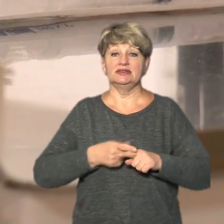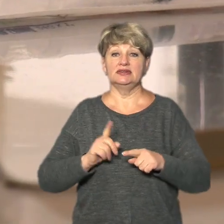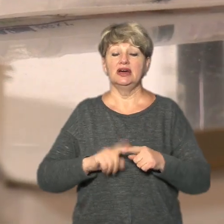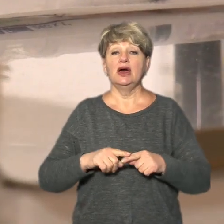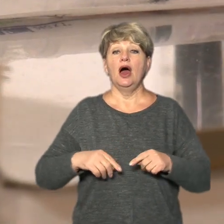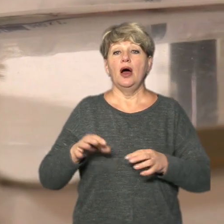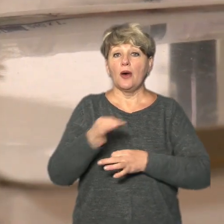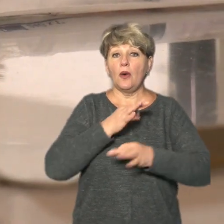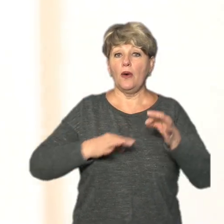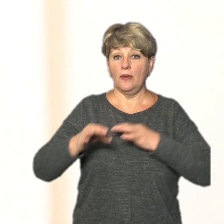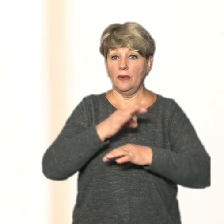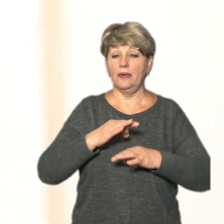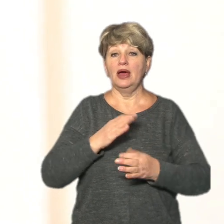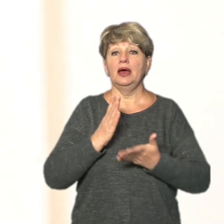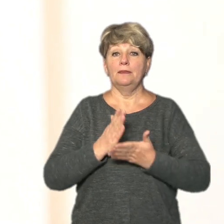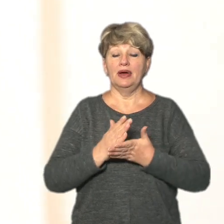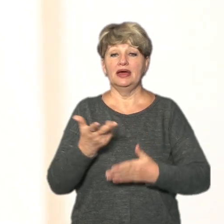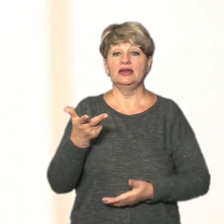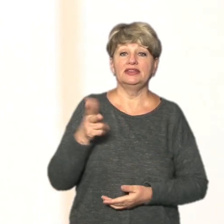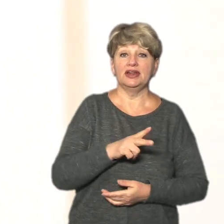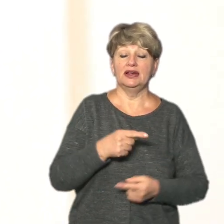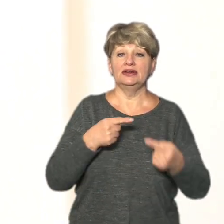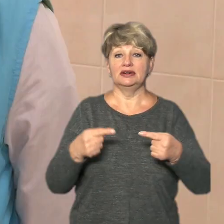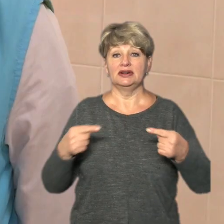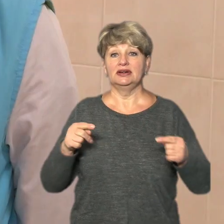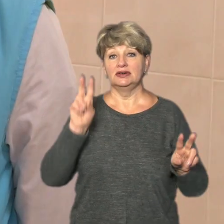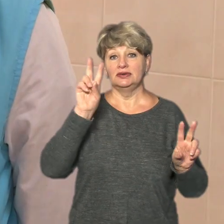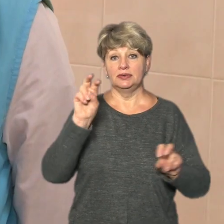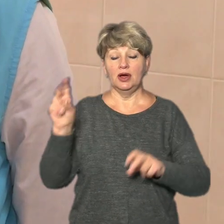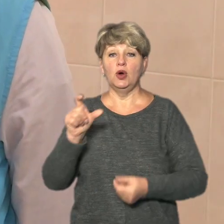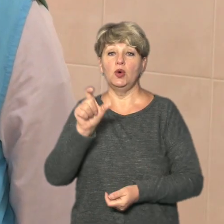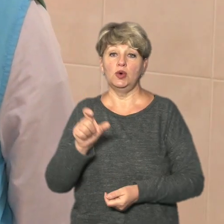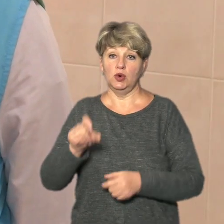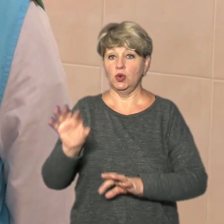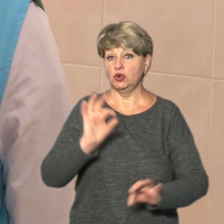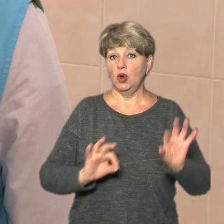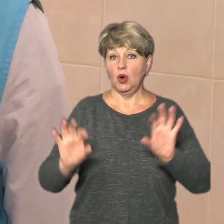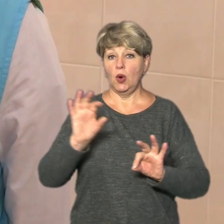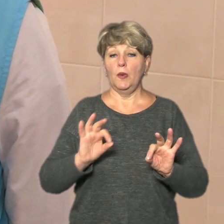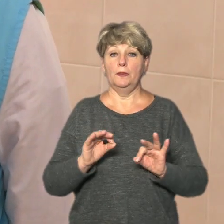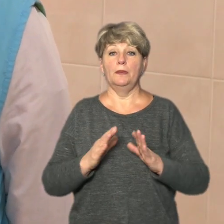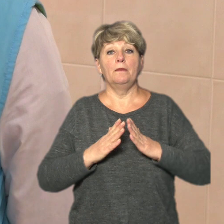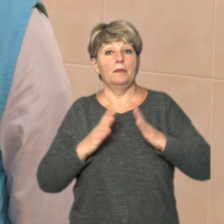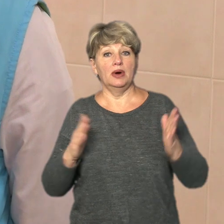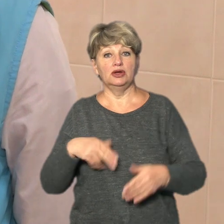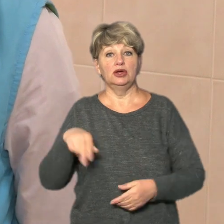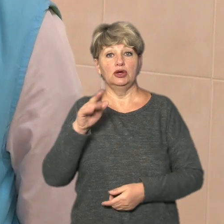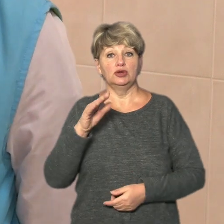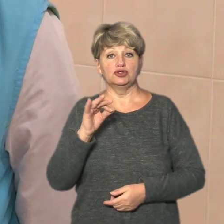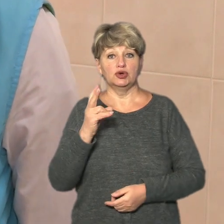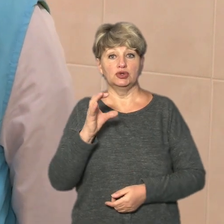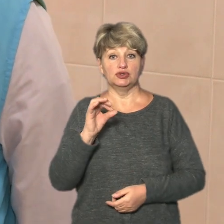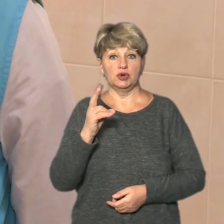наявні три вакцини розповідає медична сестра Тетяна Березовська люди вибирають вакцину переважно Джонсон